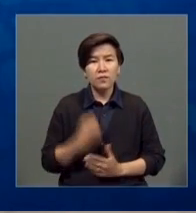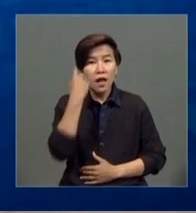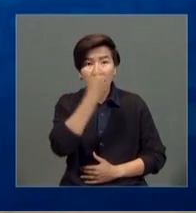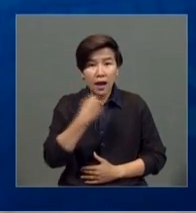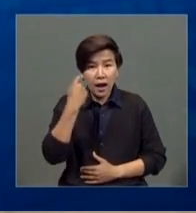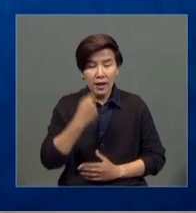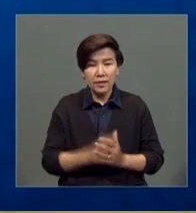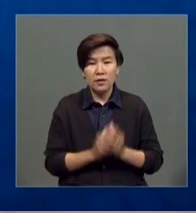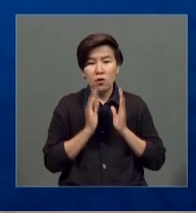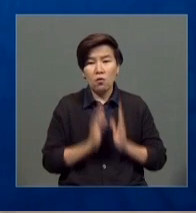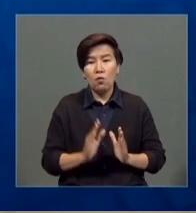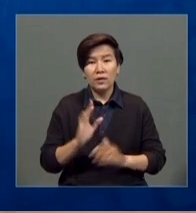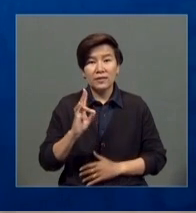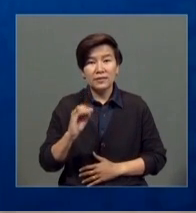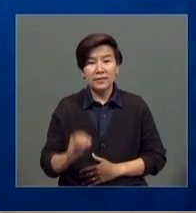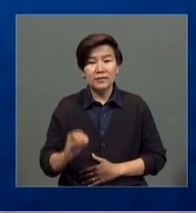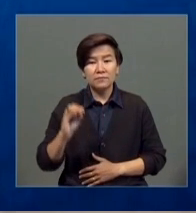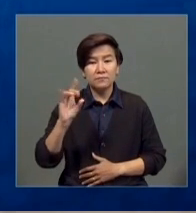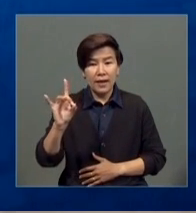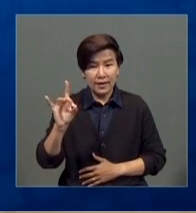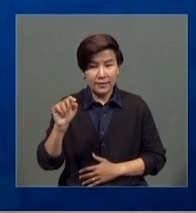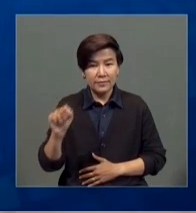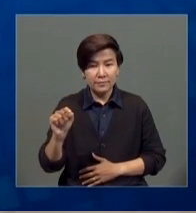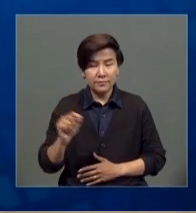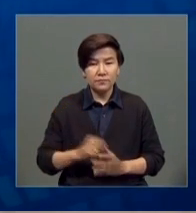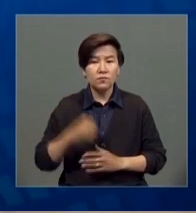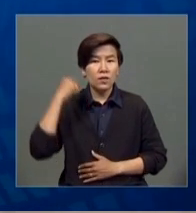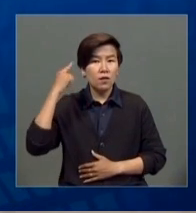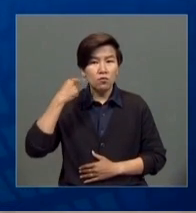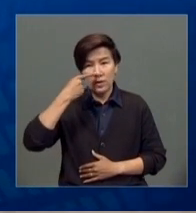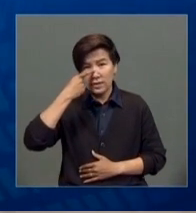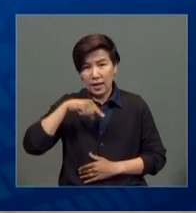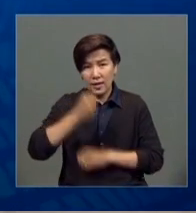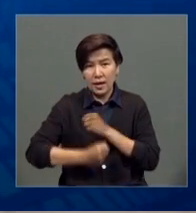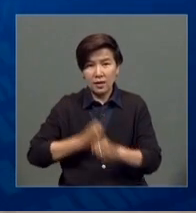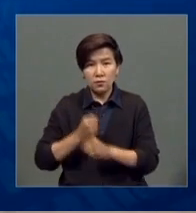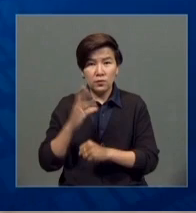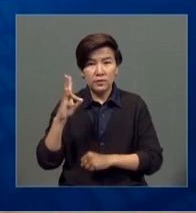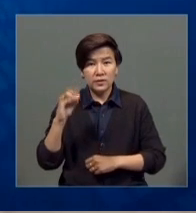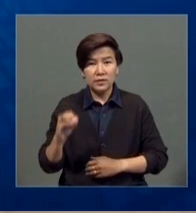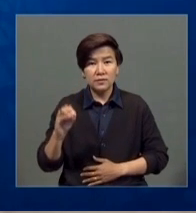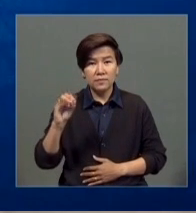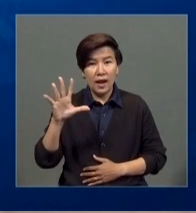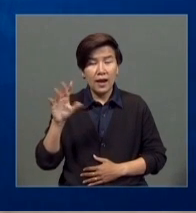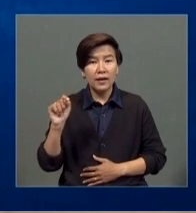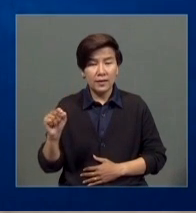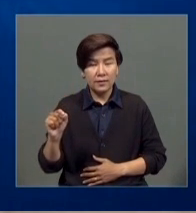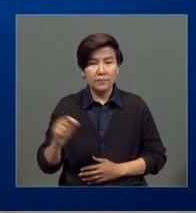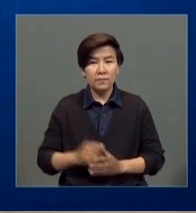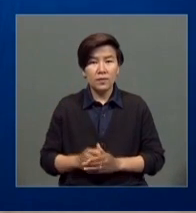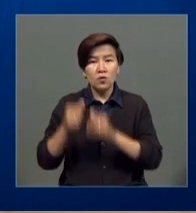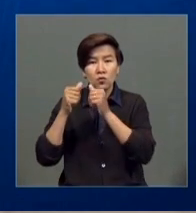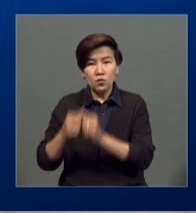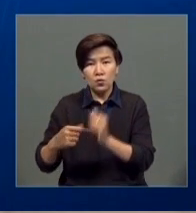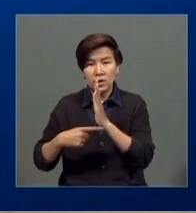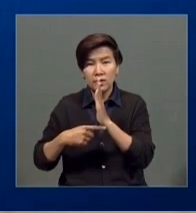นี้ที่เป็นเรื่องใหญ่มากๆคือเรามีผู้เสียชีวิตเพิ่มเติม2รายของผู้เสียชีวิตขอแสดงความเสียใจกับครอบครั